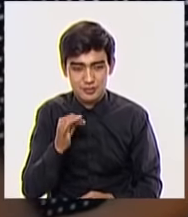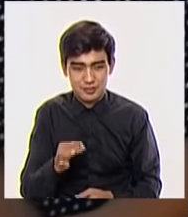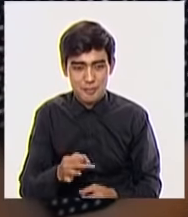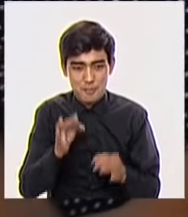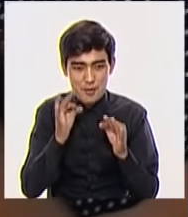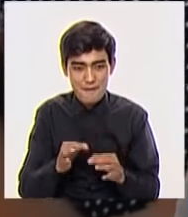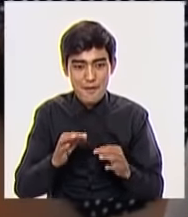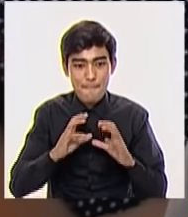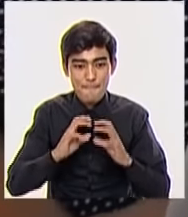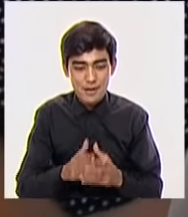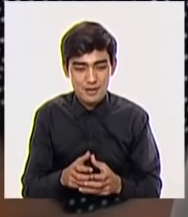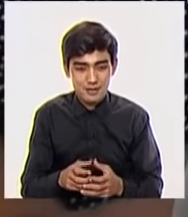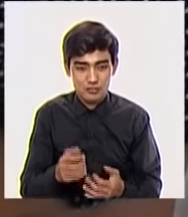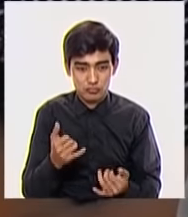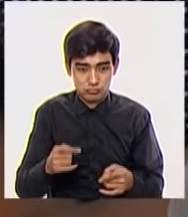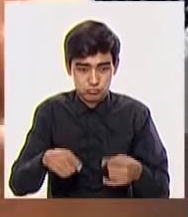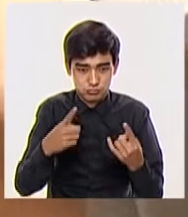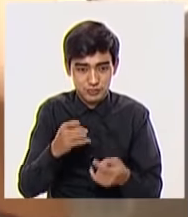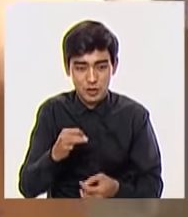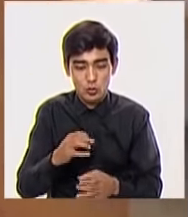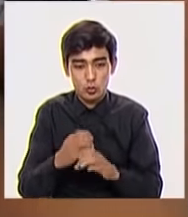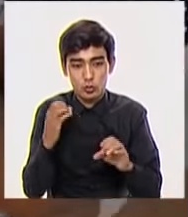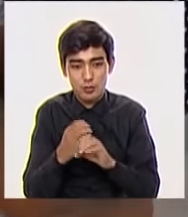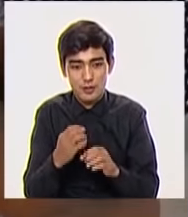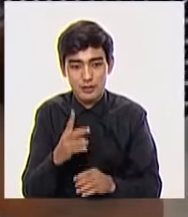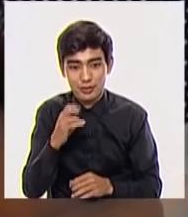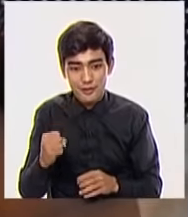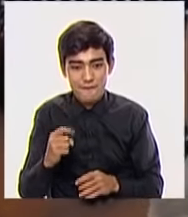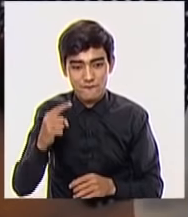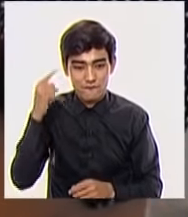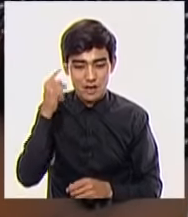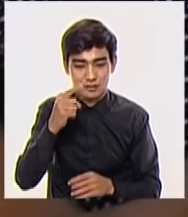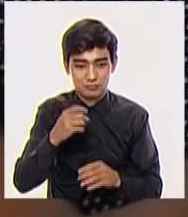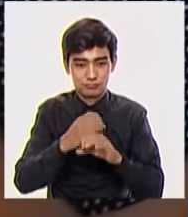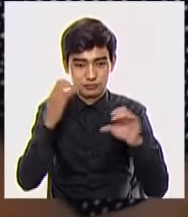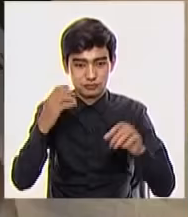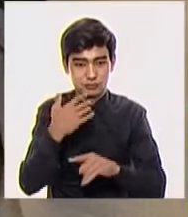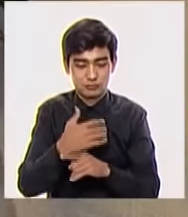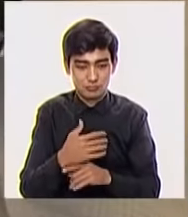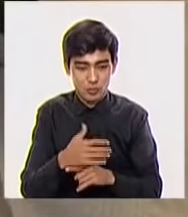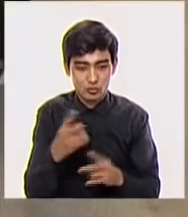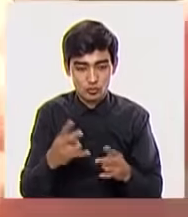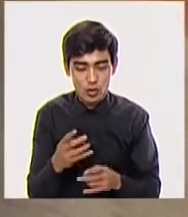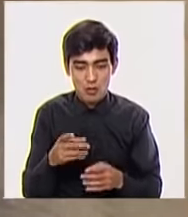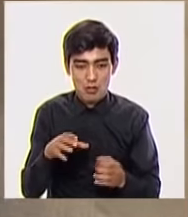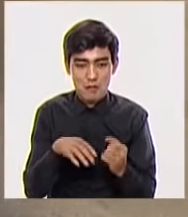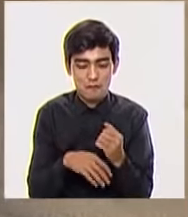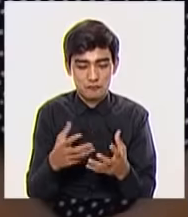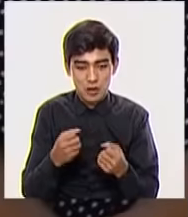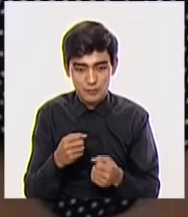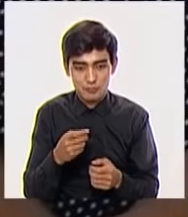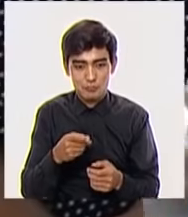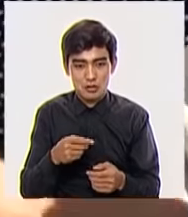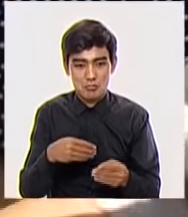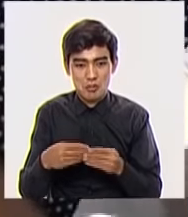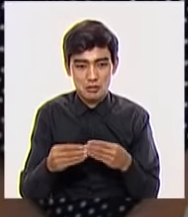цивилизованном мире, да, трубы идут газовые наверху. Вот у вас в городе наверху. Взяли трубы пластмассовые, они